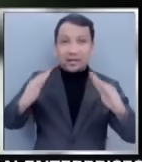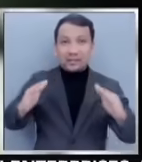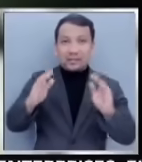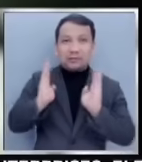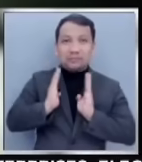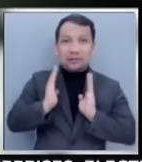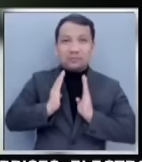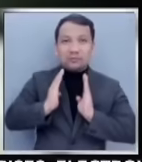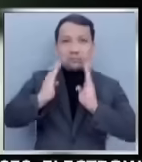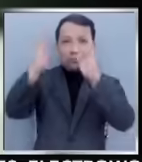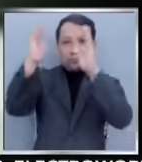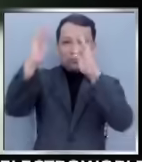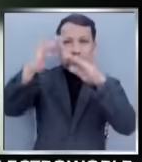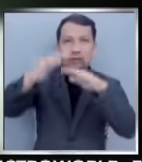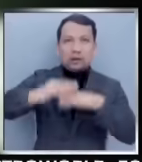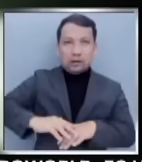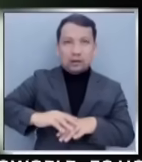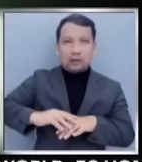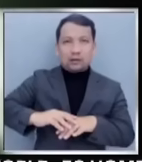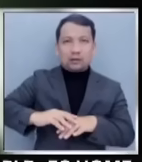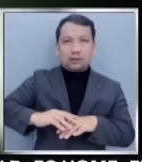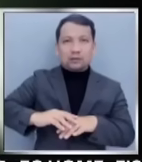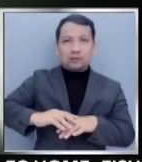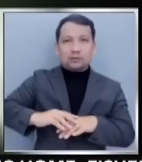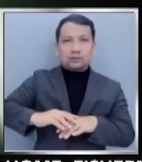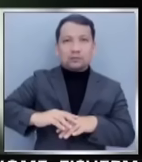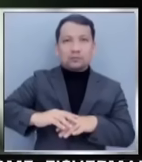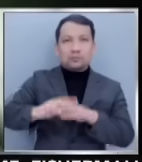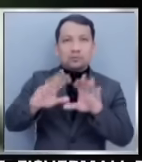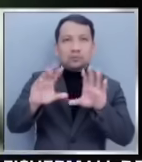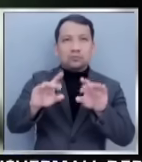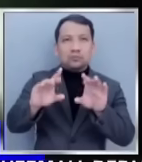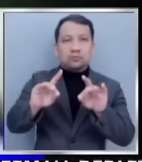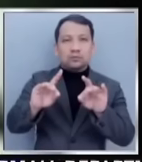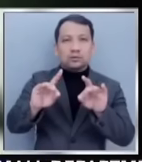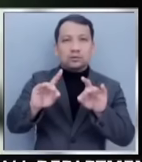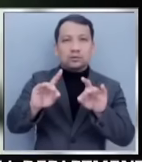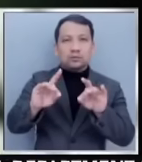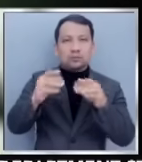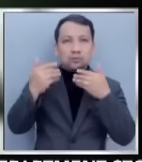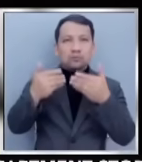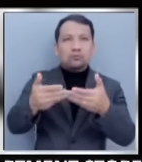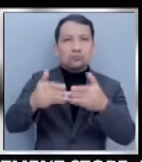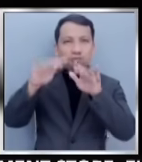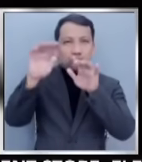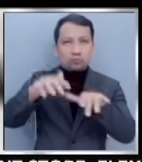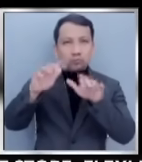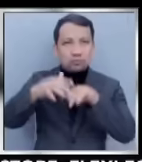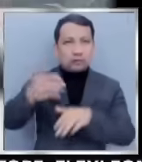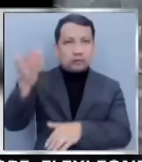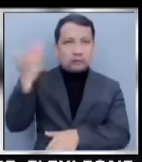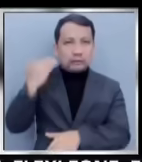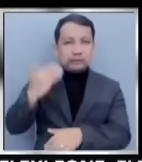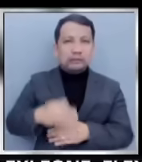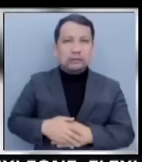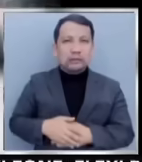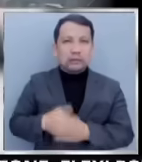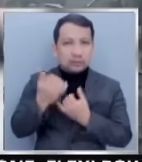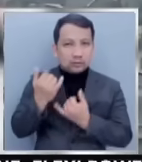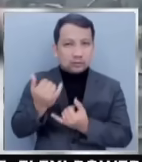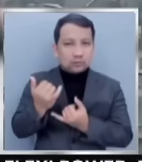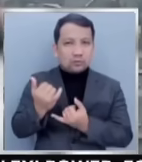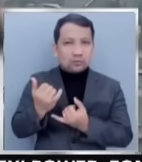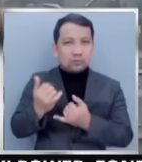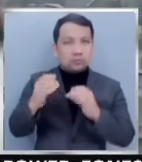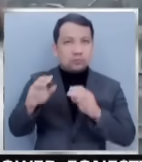gumuho, bunsod ng paglambot ng lupang dala ng walang tigil na pag-ulan noon. At kahit nasa